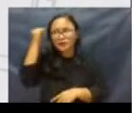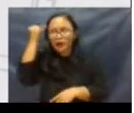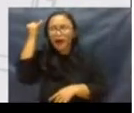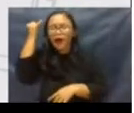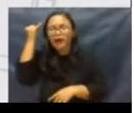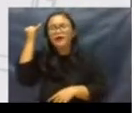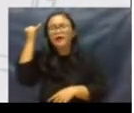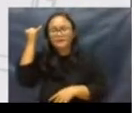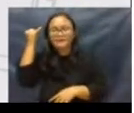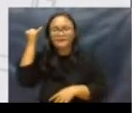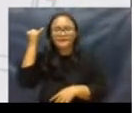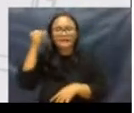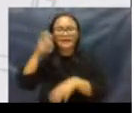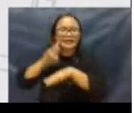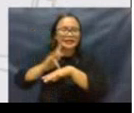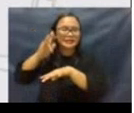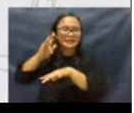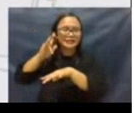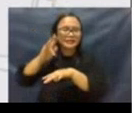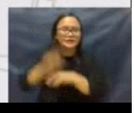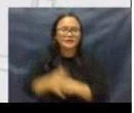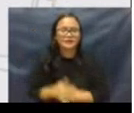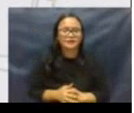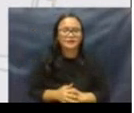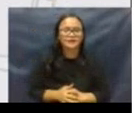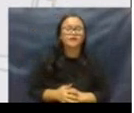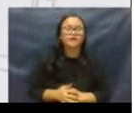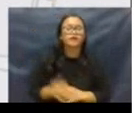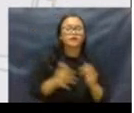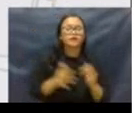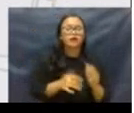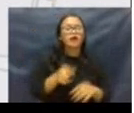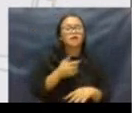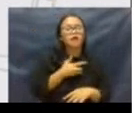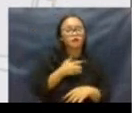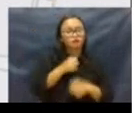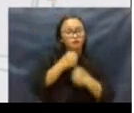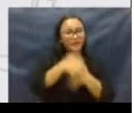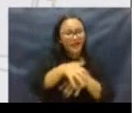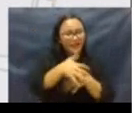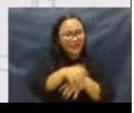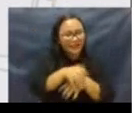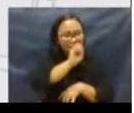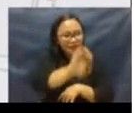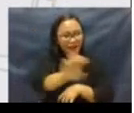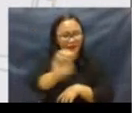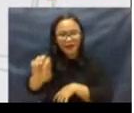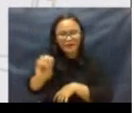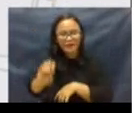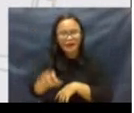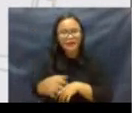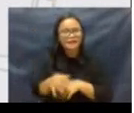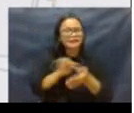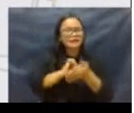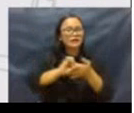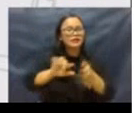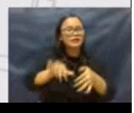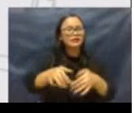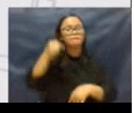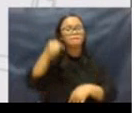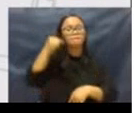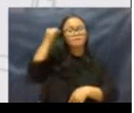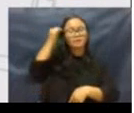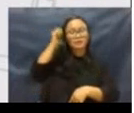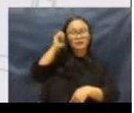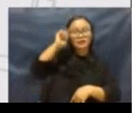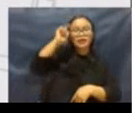Ini adalah praktik yang saya ingin perkenalkan. Nama praktiknya adalah saya sadar